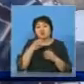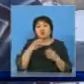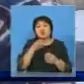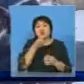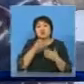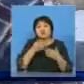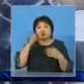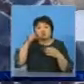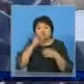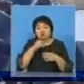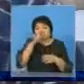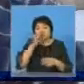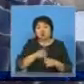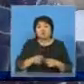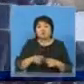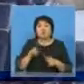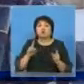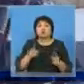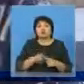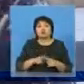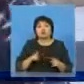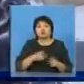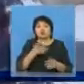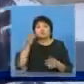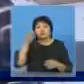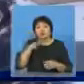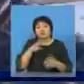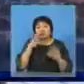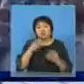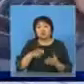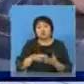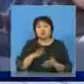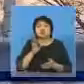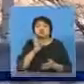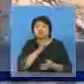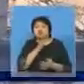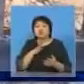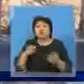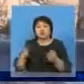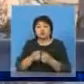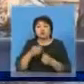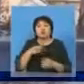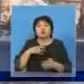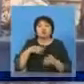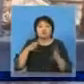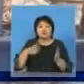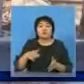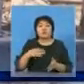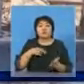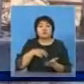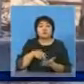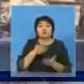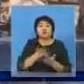рано, выйти не можем. Почему? Потому что нет освещения. Вот здесь женщину у нас сбила на перекрестке. На